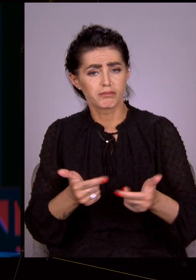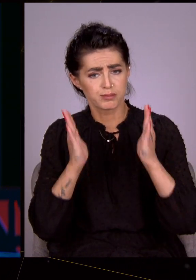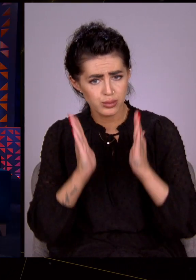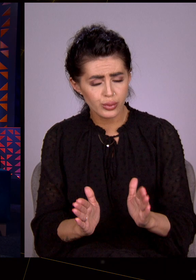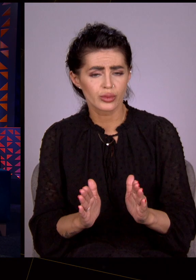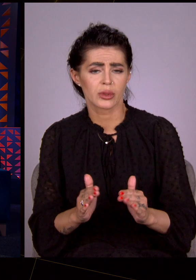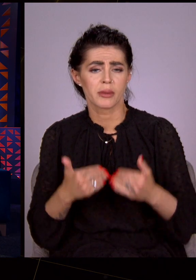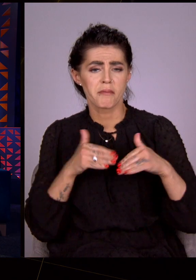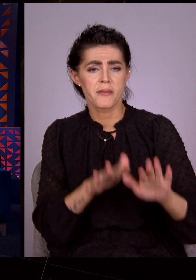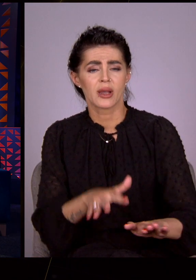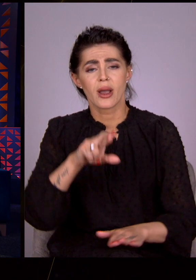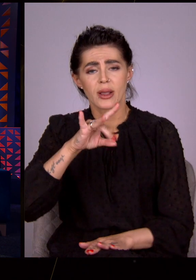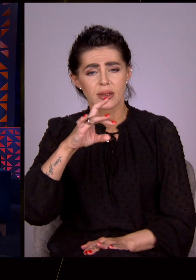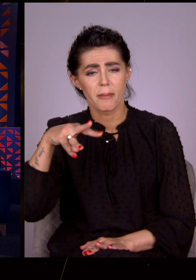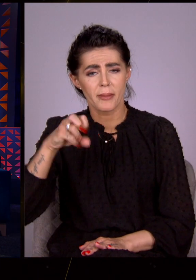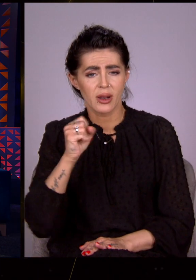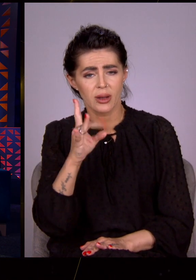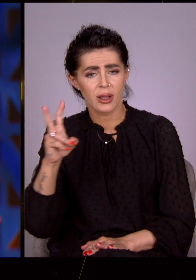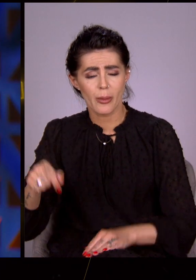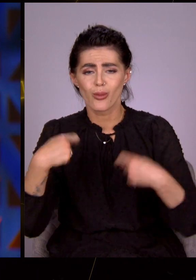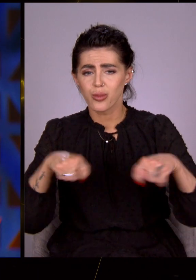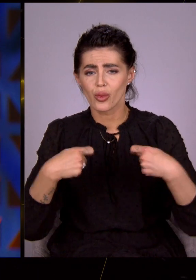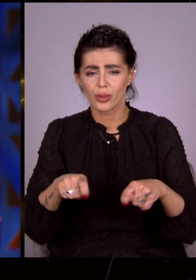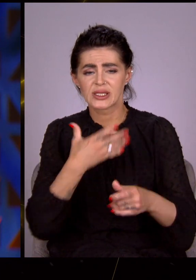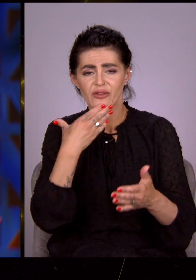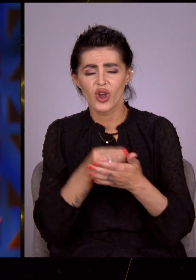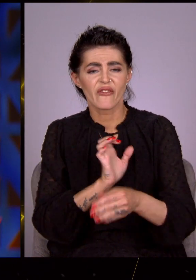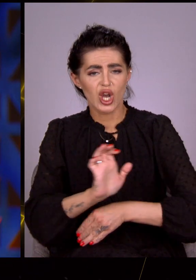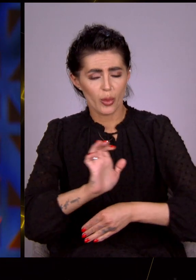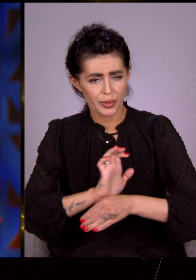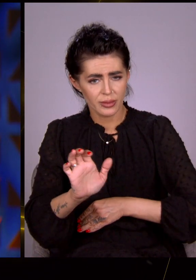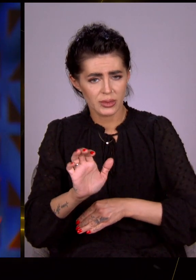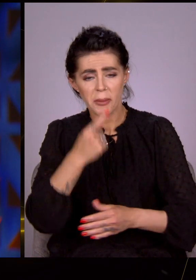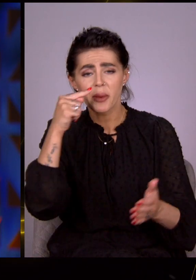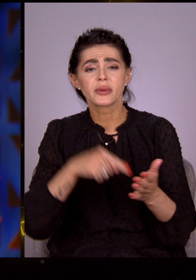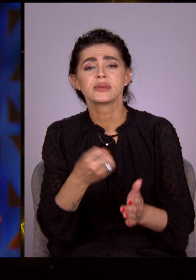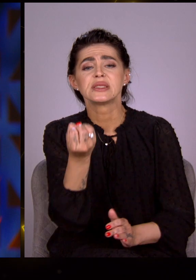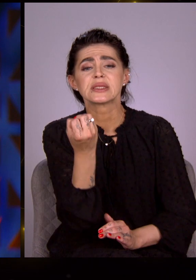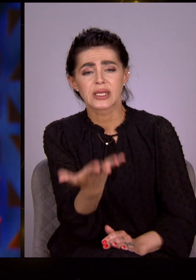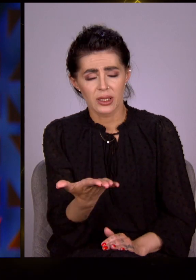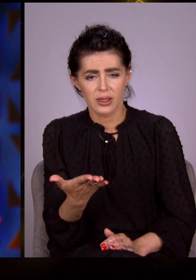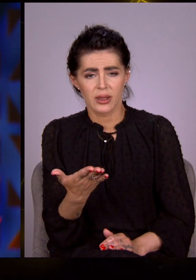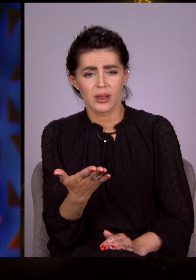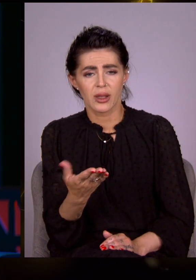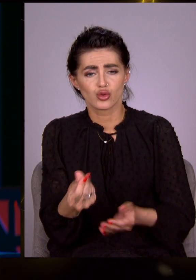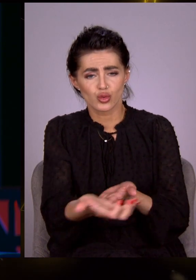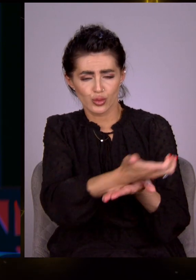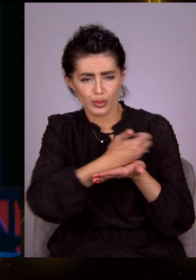Я буду на ярмарку, буду продавати свої вироби. Скільки на першому ярмарку вдалося заробити